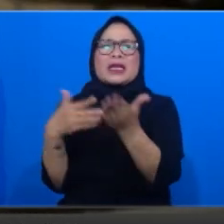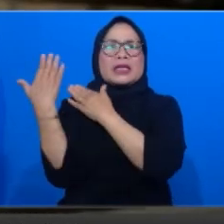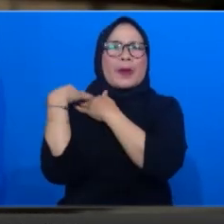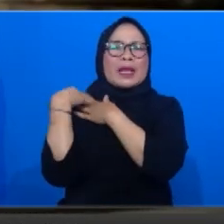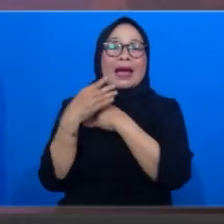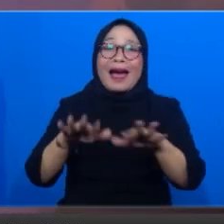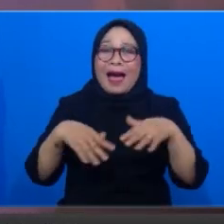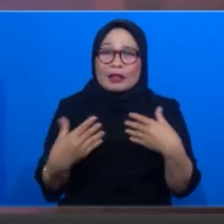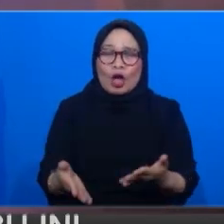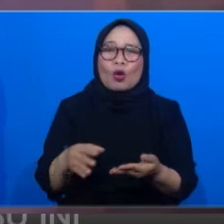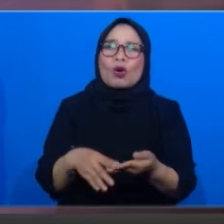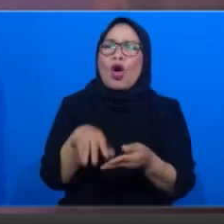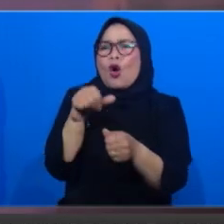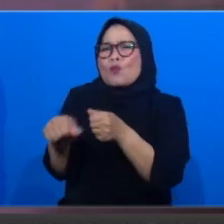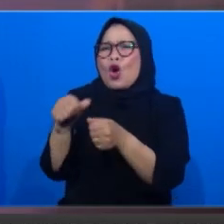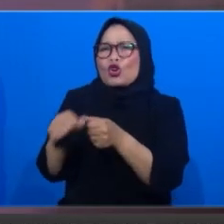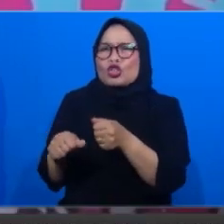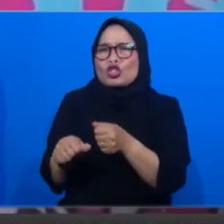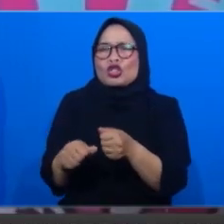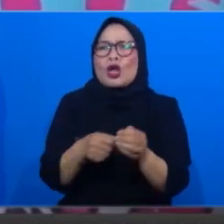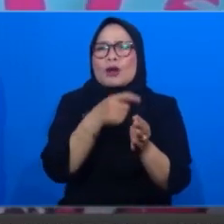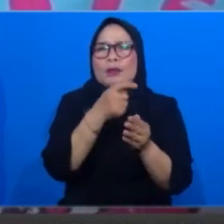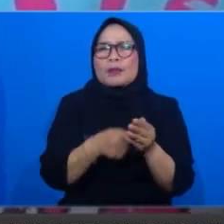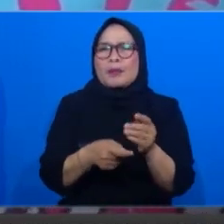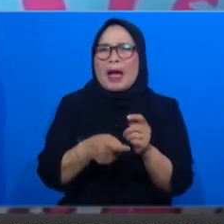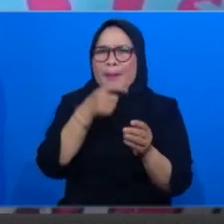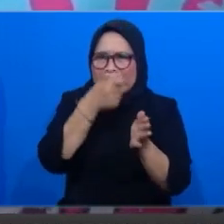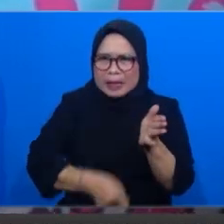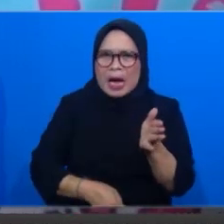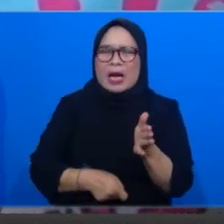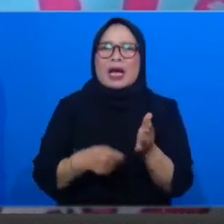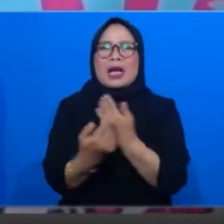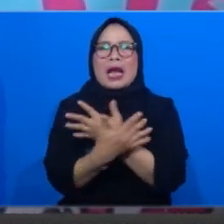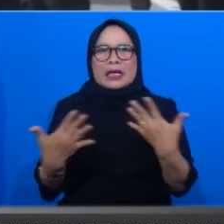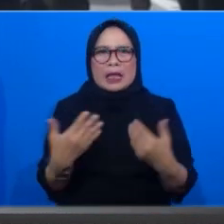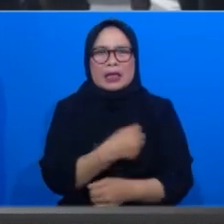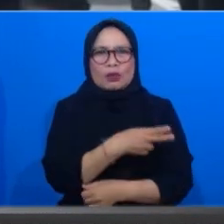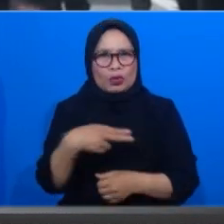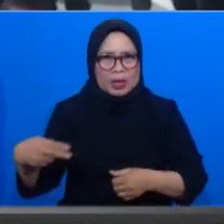memboroskan uang pajak masyarakat. Tim Liputan, CNN Indonesia.